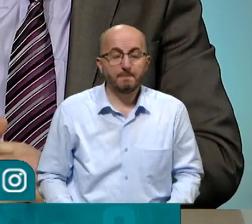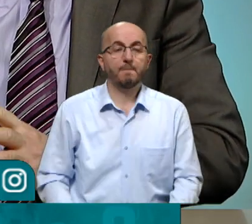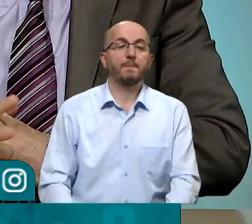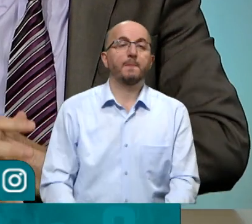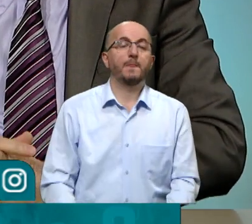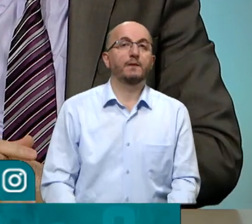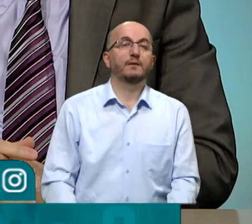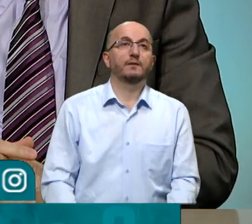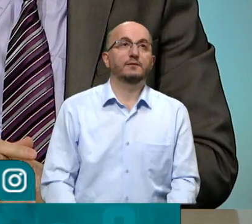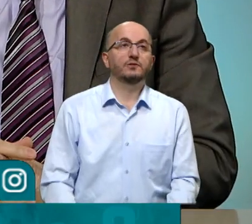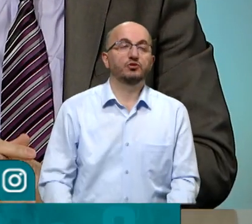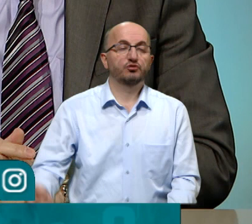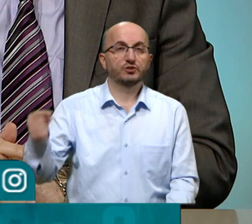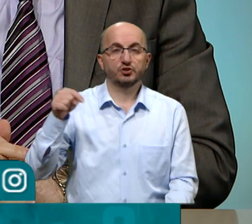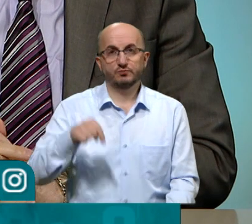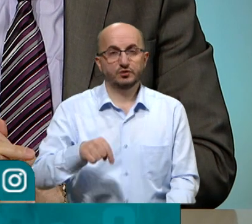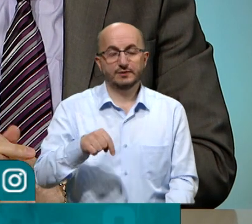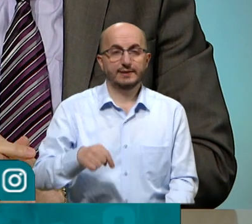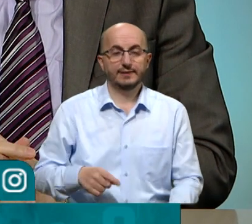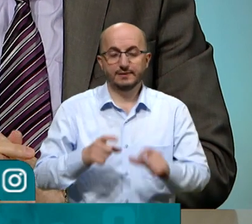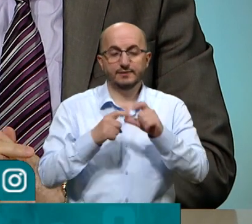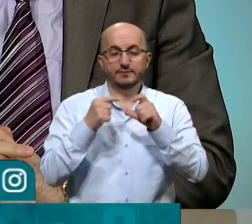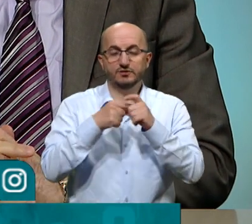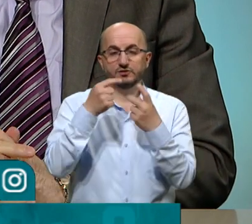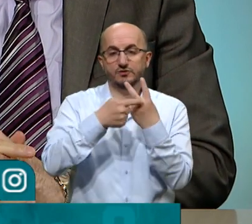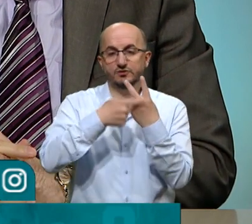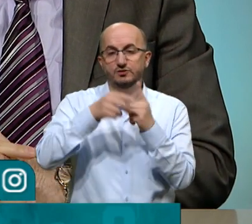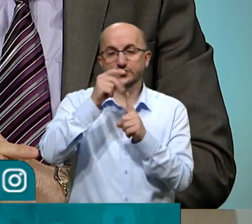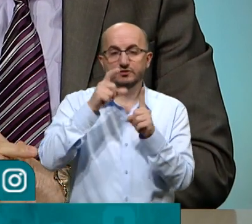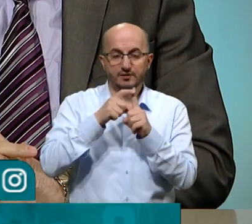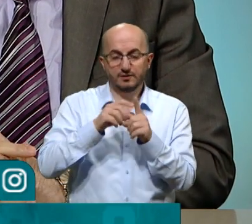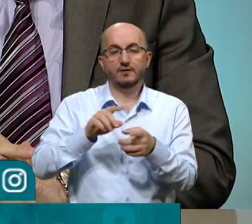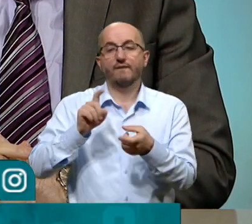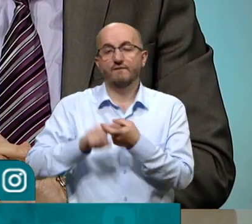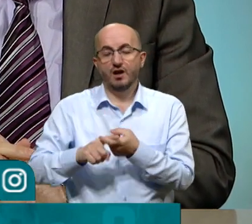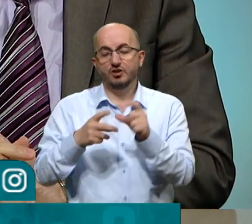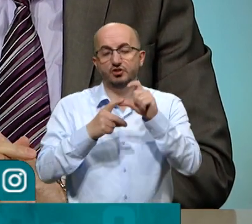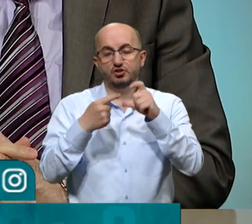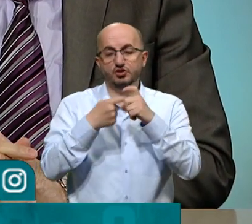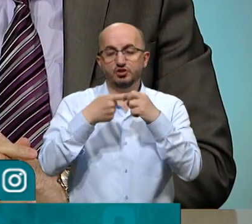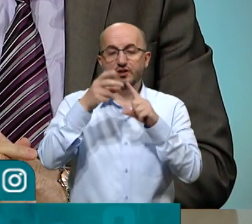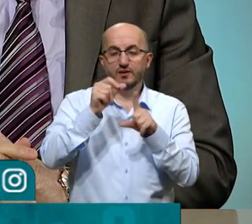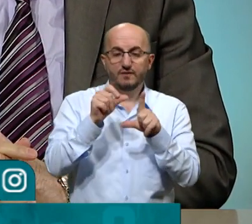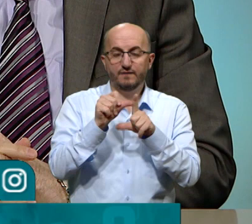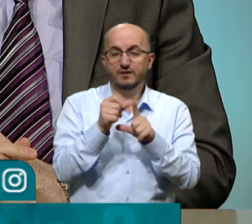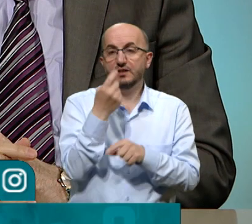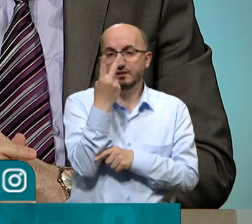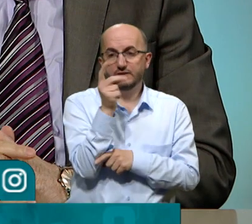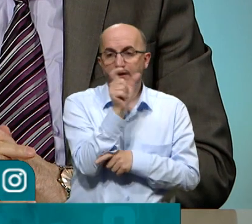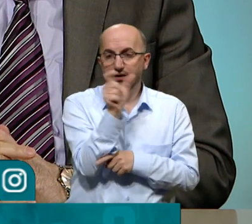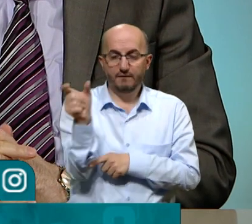demiş Şimdi seyit ve şerif diye iki kavram mız var